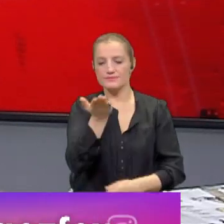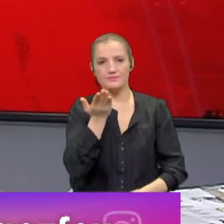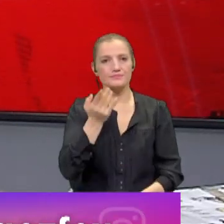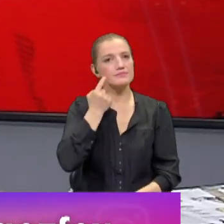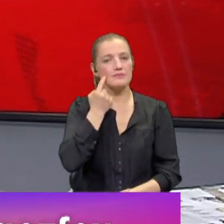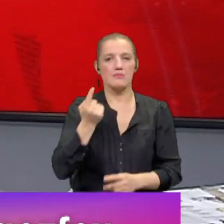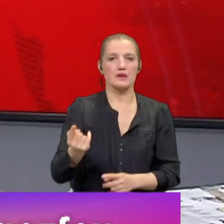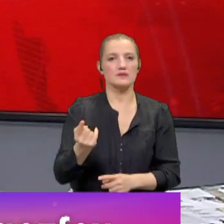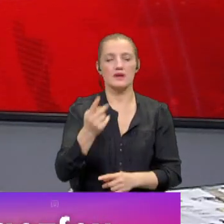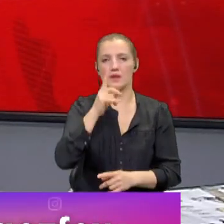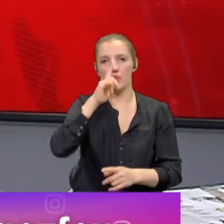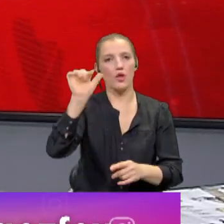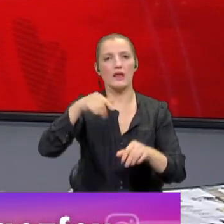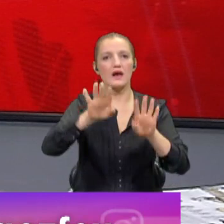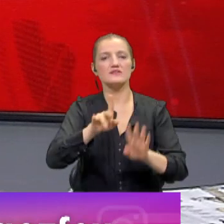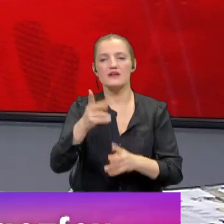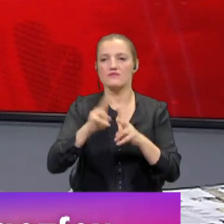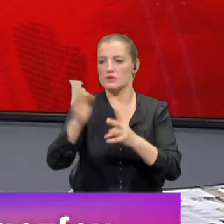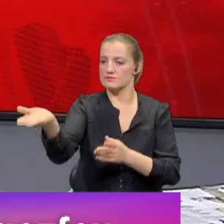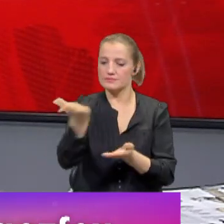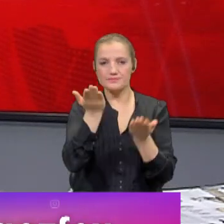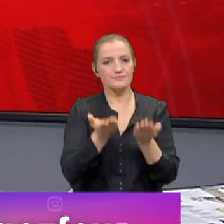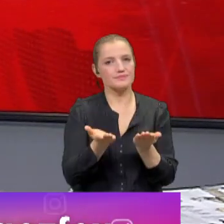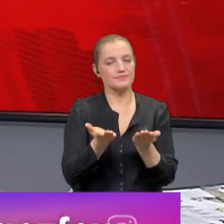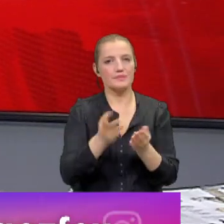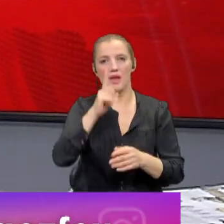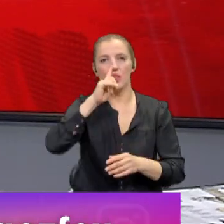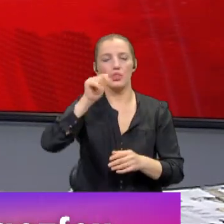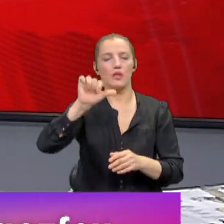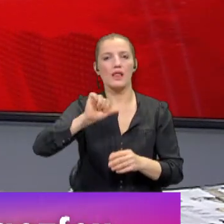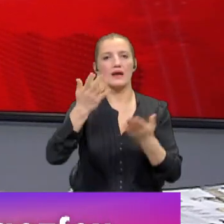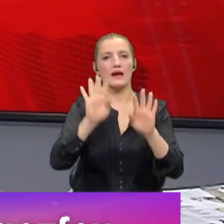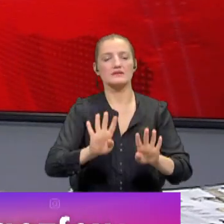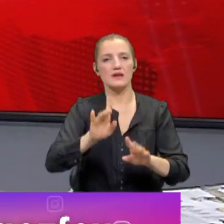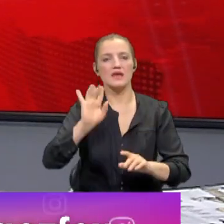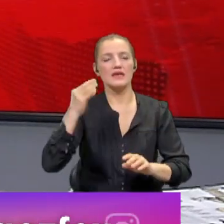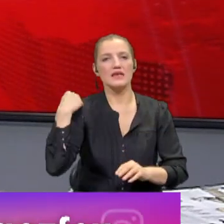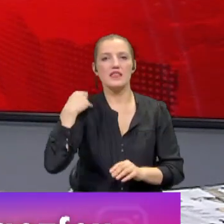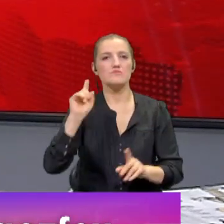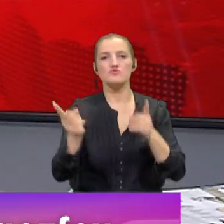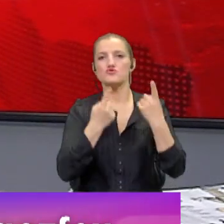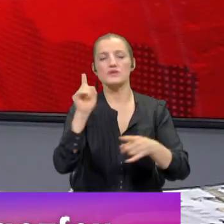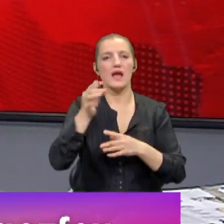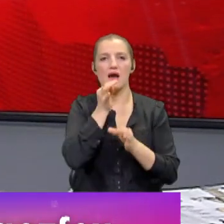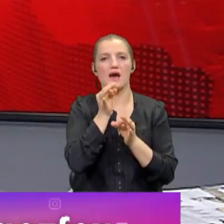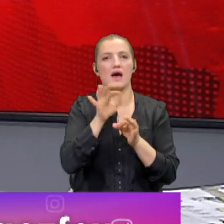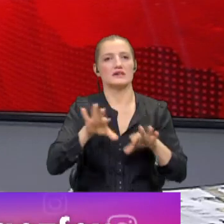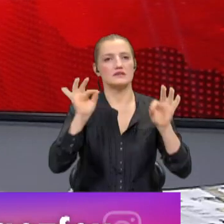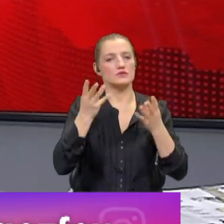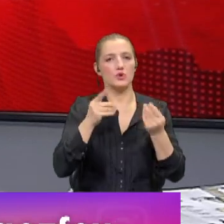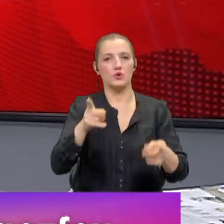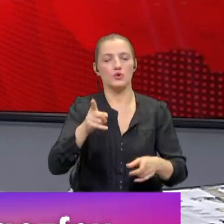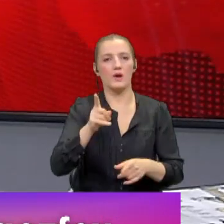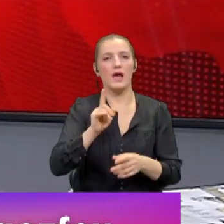elektrik faturalarını alın doğalgaz faturalarının Bu arada doğalgazda yeni müjdelere de hazırlıklı olun enerji bakanı Fatih Dönmez